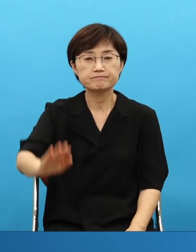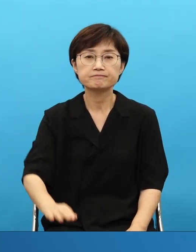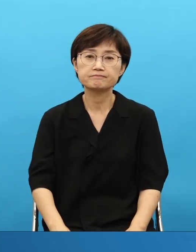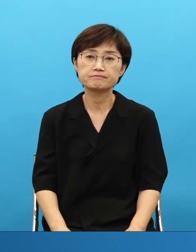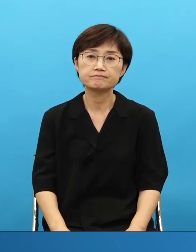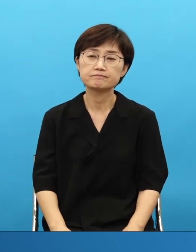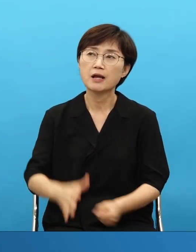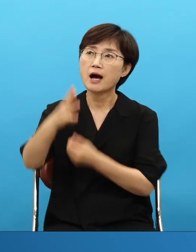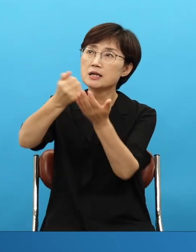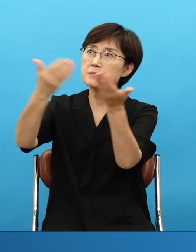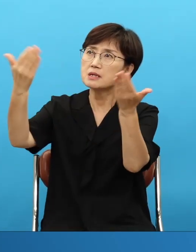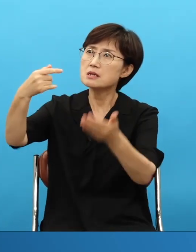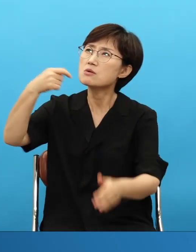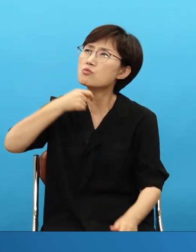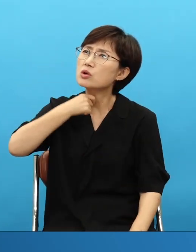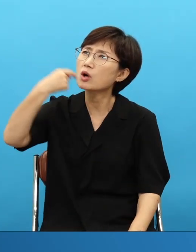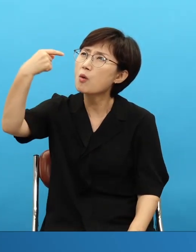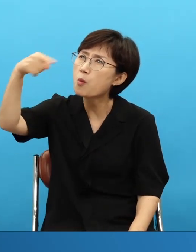살리라.